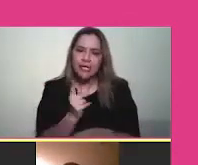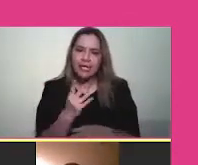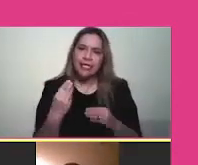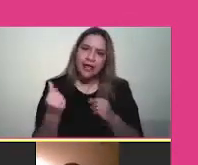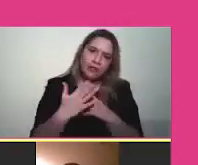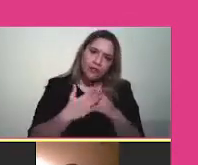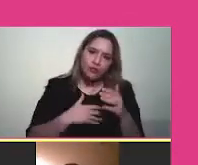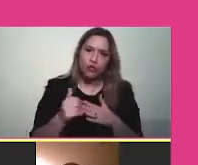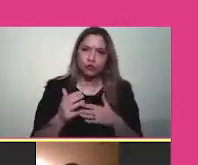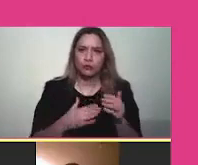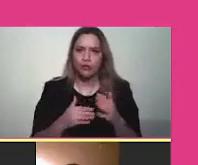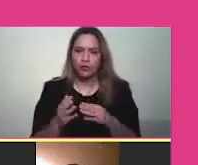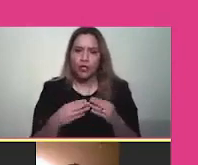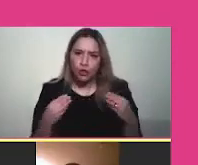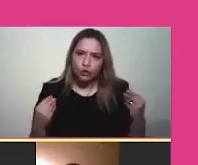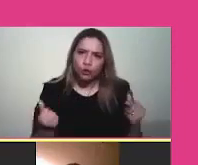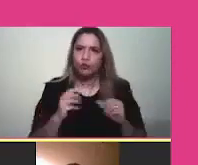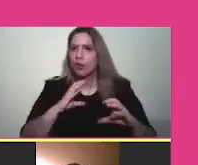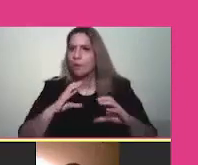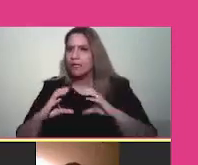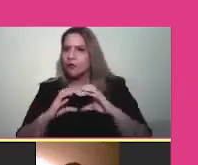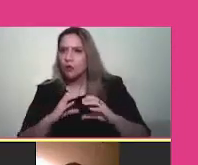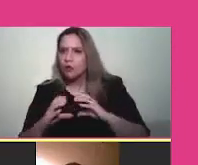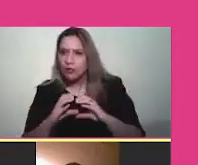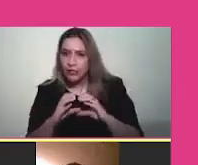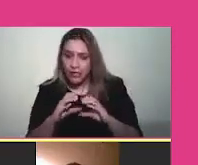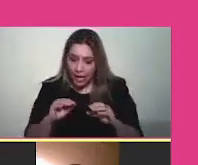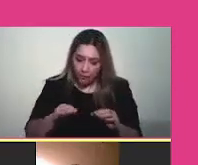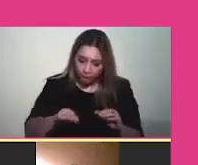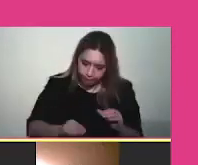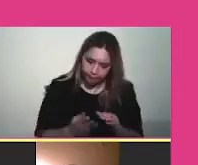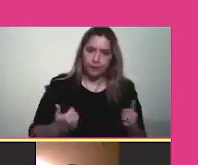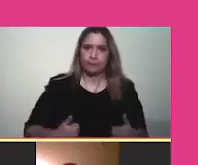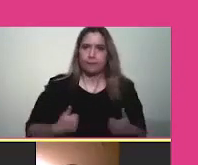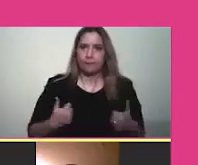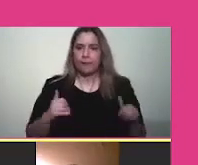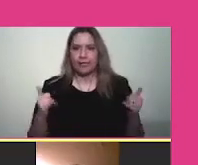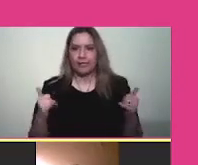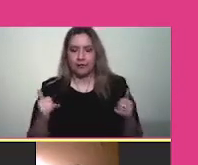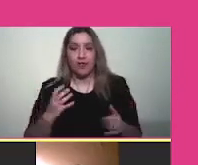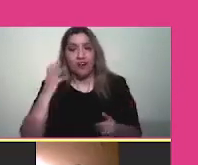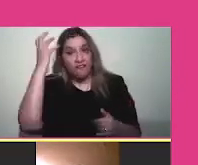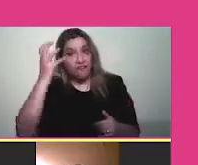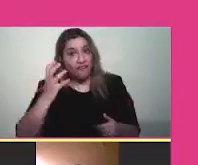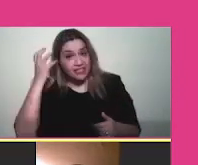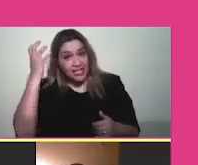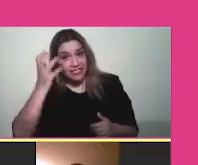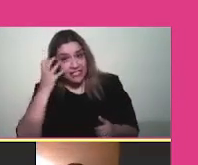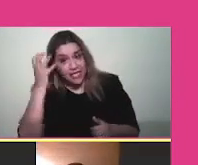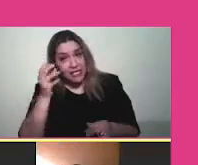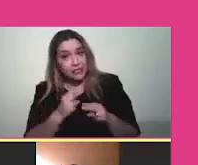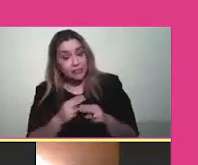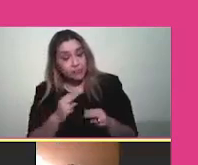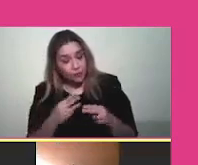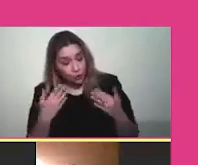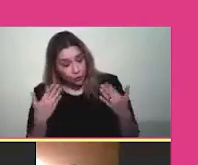όπως είπαμε, μέσα από την επικοινωνία του παιχνιδιού. Η φαντασία είναι ένα από τα σημαντικά